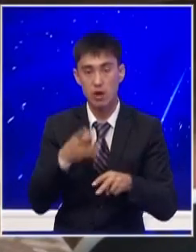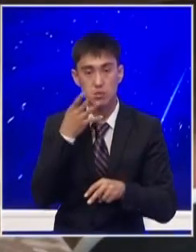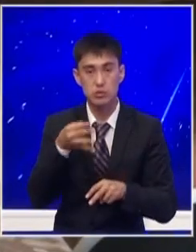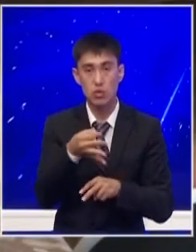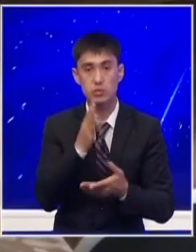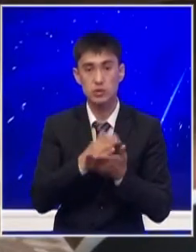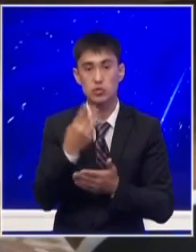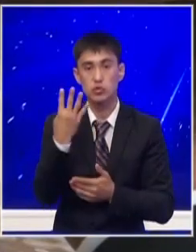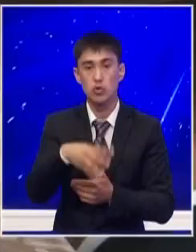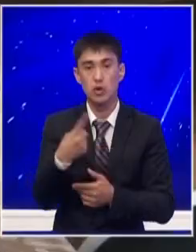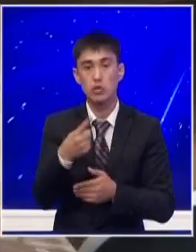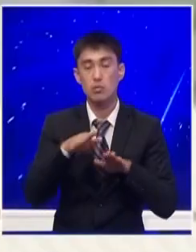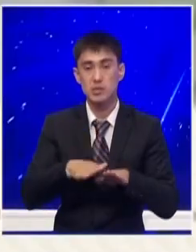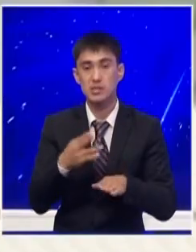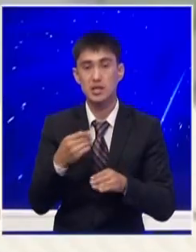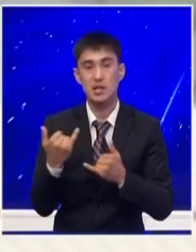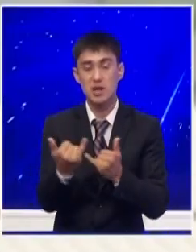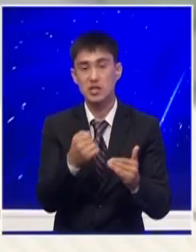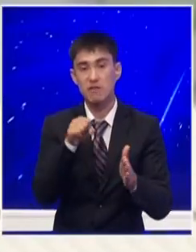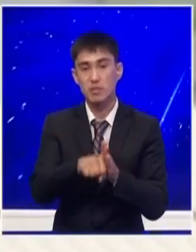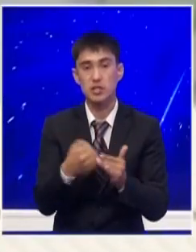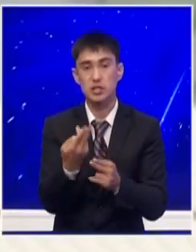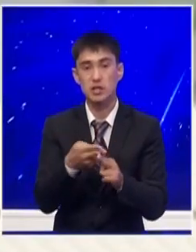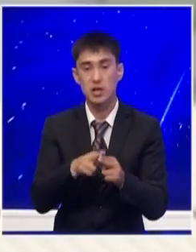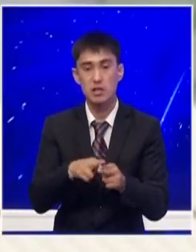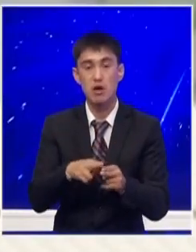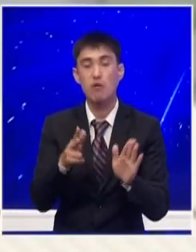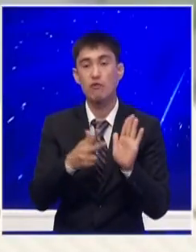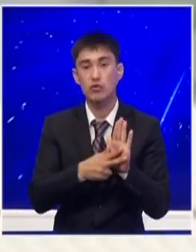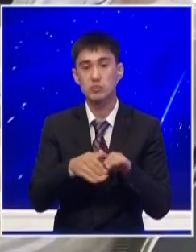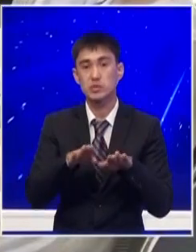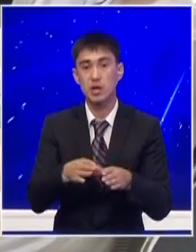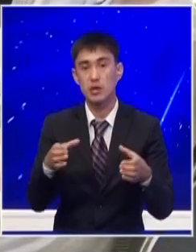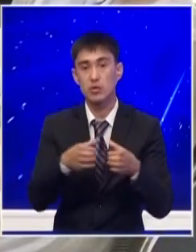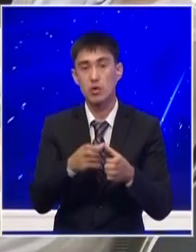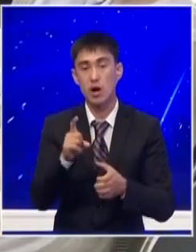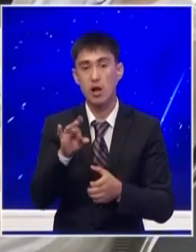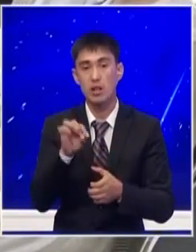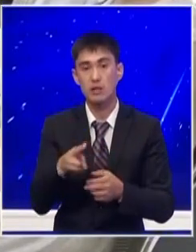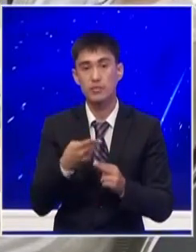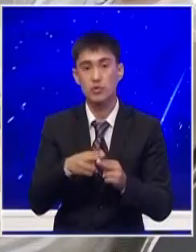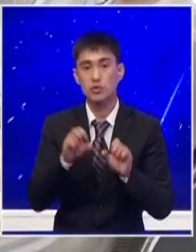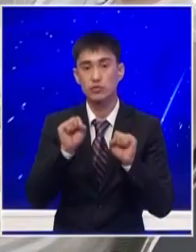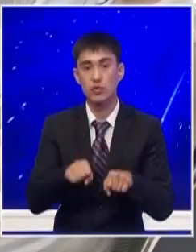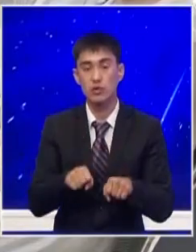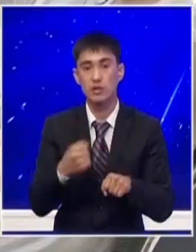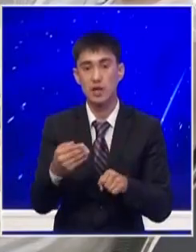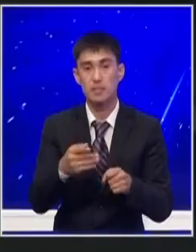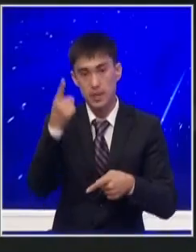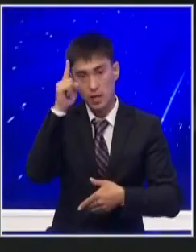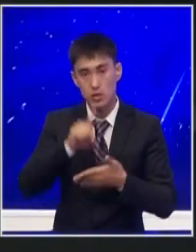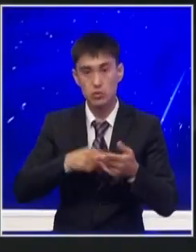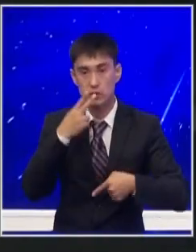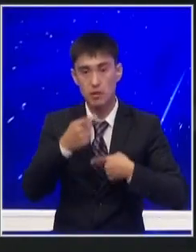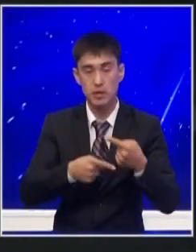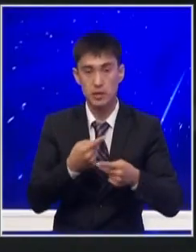имеется 41 место для жертвоприношения. Однако только 8 из них с категорией «халал», то есть дозволенные для религиозного